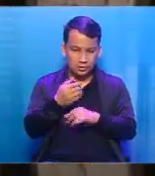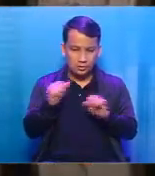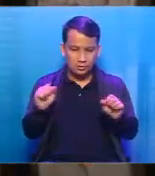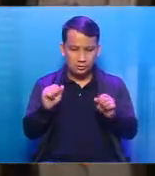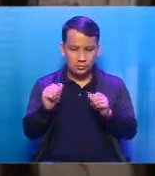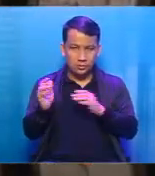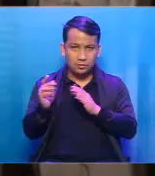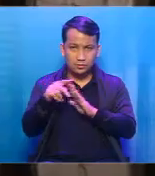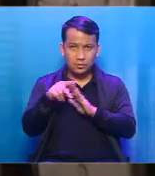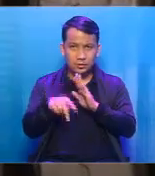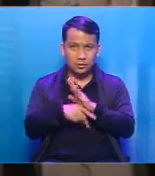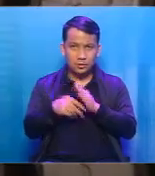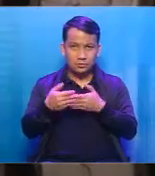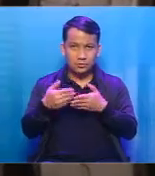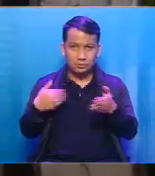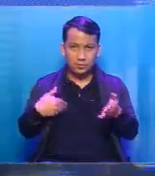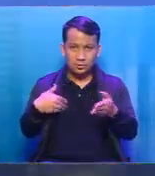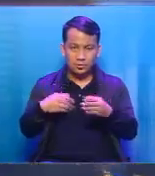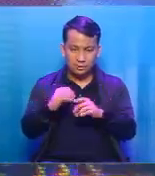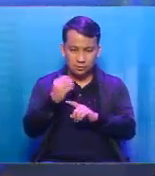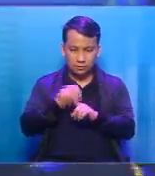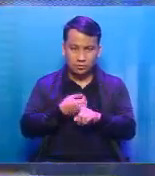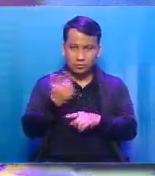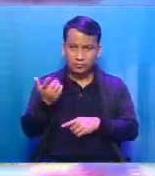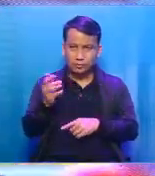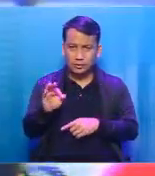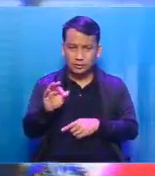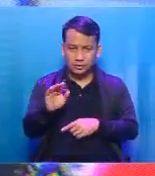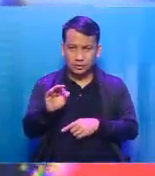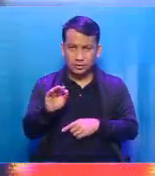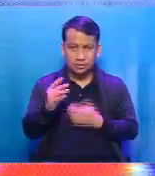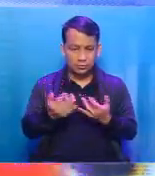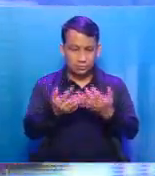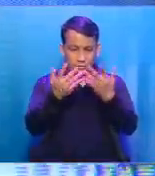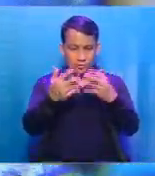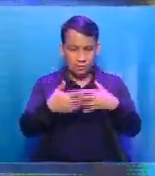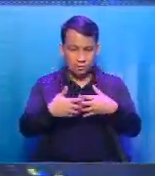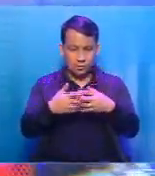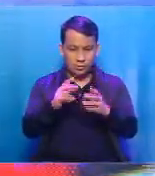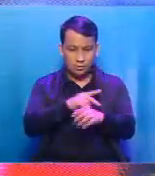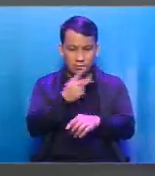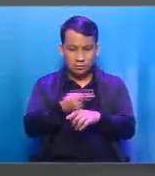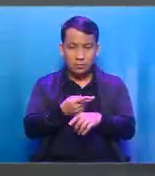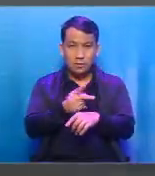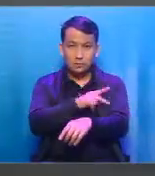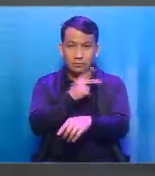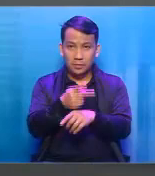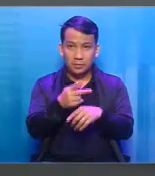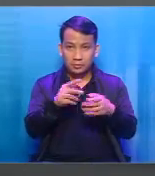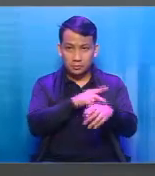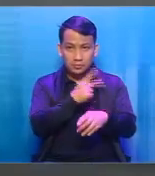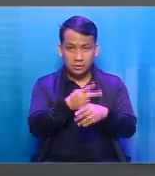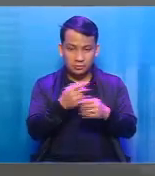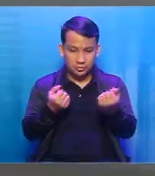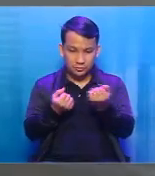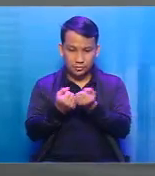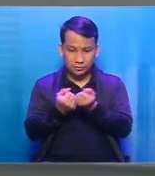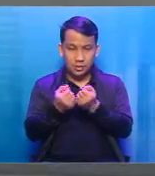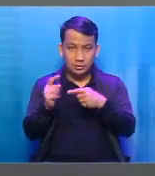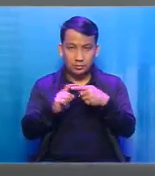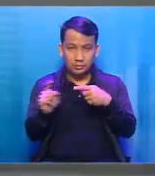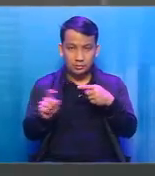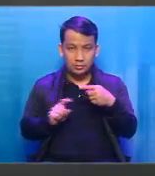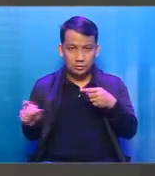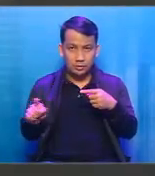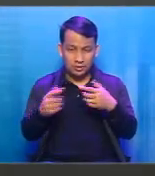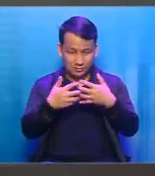clearance bago ibalik ang biyahe. October 2019 nang masunog ang power rectifiers na nagsusupply ng kuryente sa Cubao